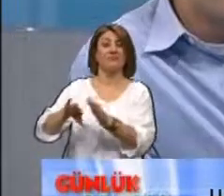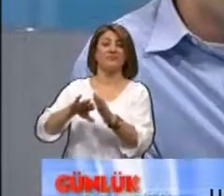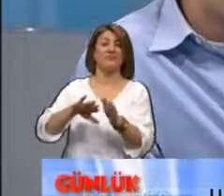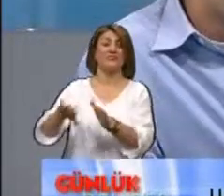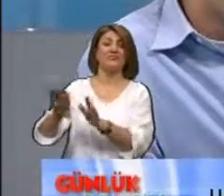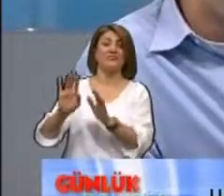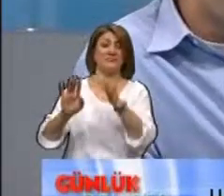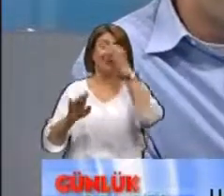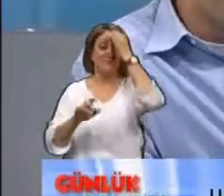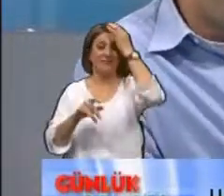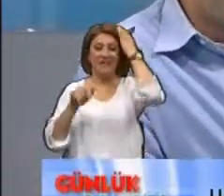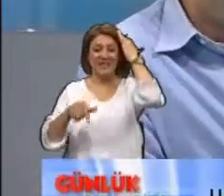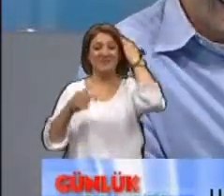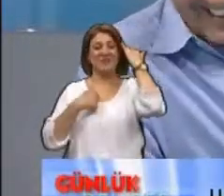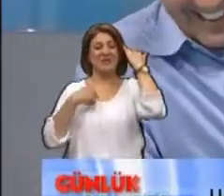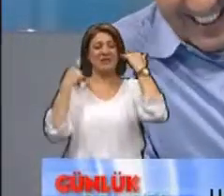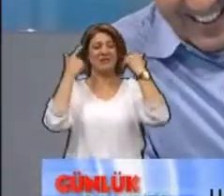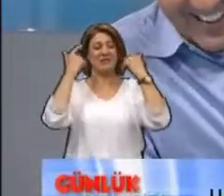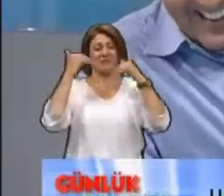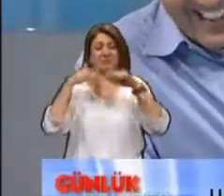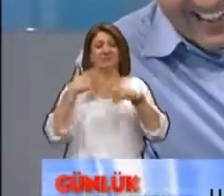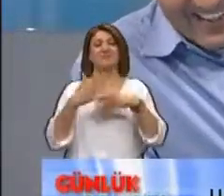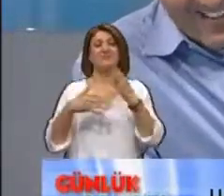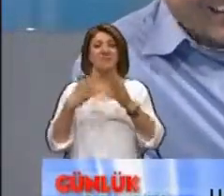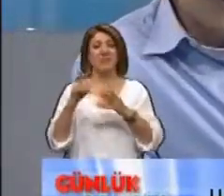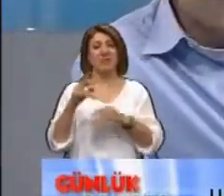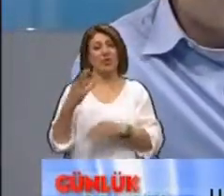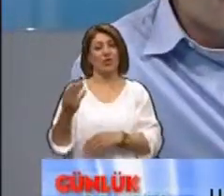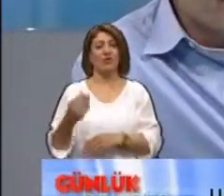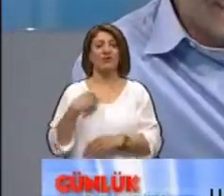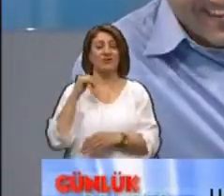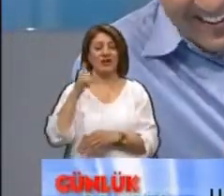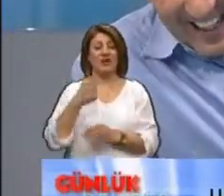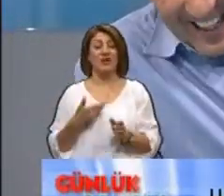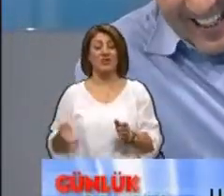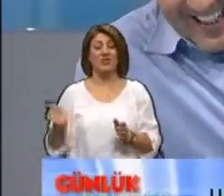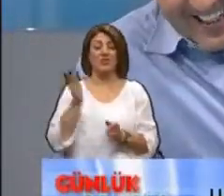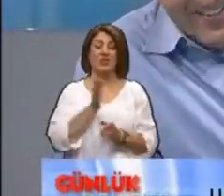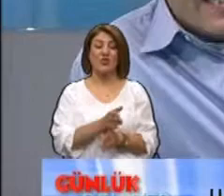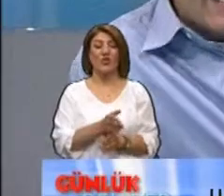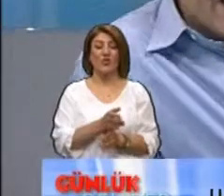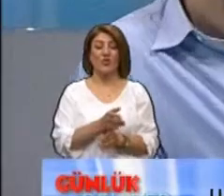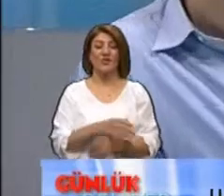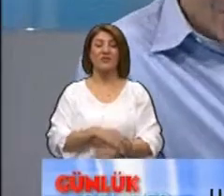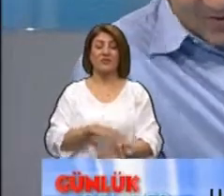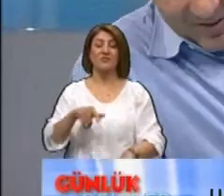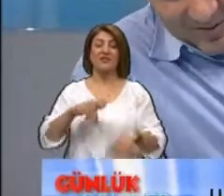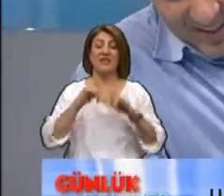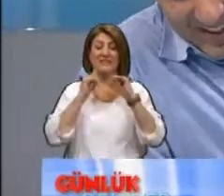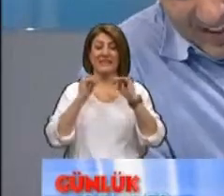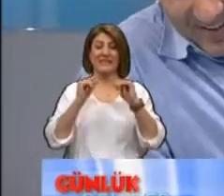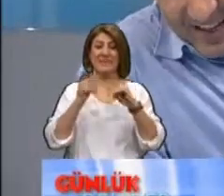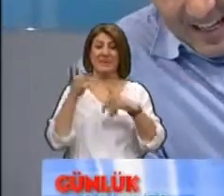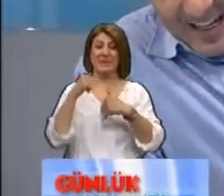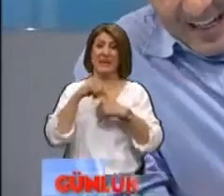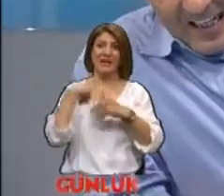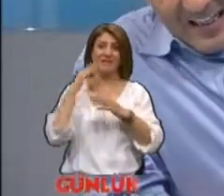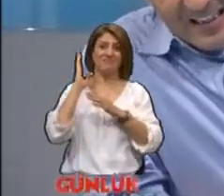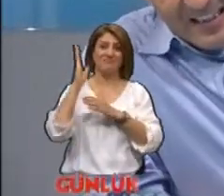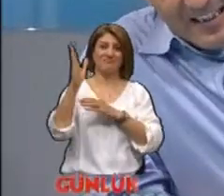evine. Karıştırdım ben şu anda, ben kötüyüm de artık. Yarından itibaren. Başın yıkılmadığı sürece. Evet. Şimdi yine Çin'e gidiyoruz tamam,